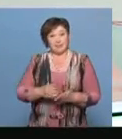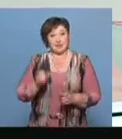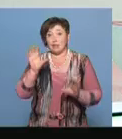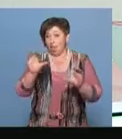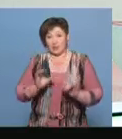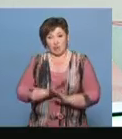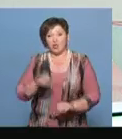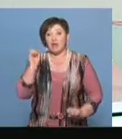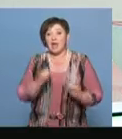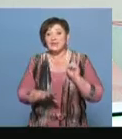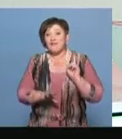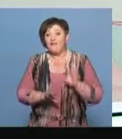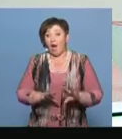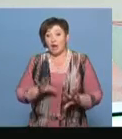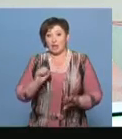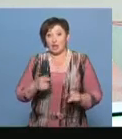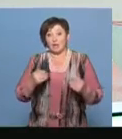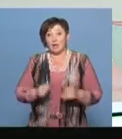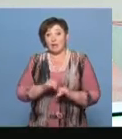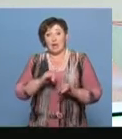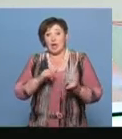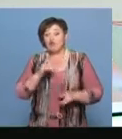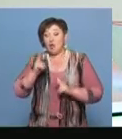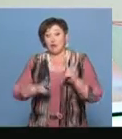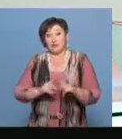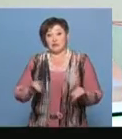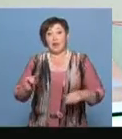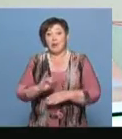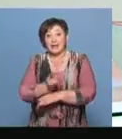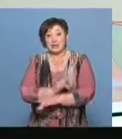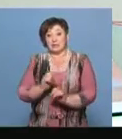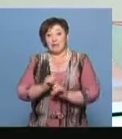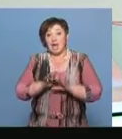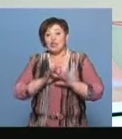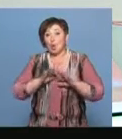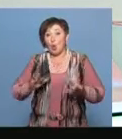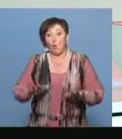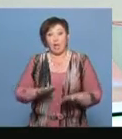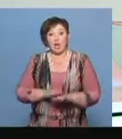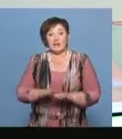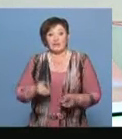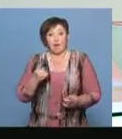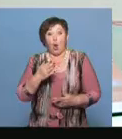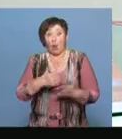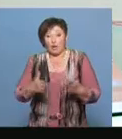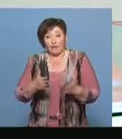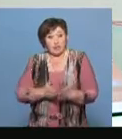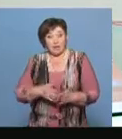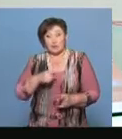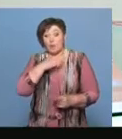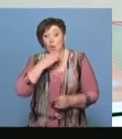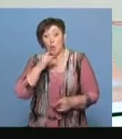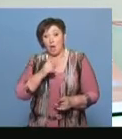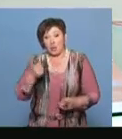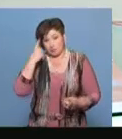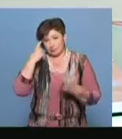свалка. Уже появились полчища крыс и насекомых. Люди не раз обращались с требованиями об ее ликвидации. На место с проверками выезжали